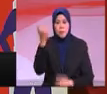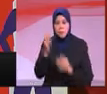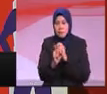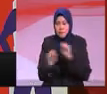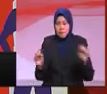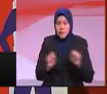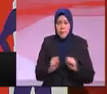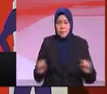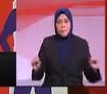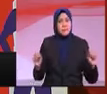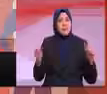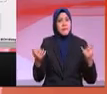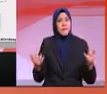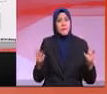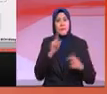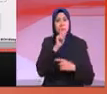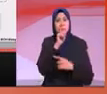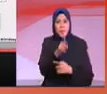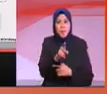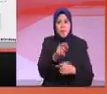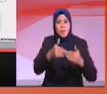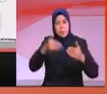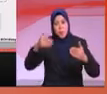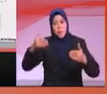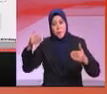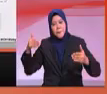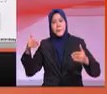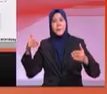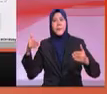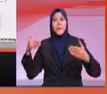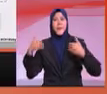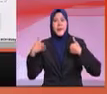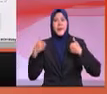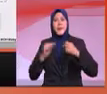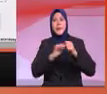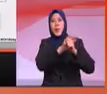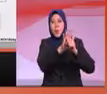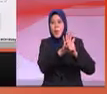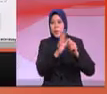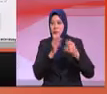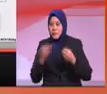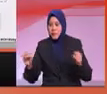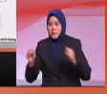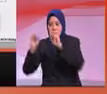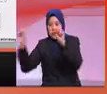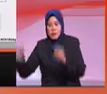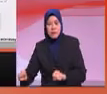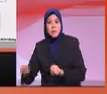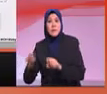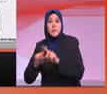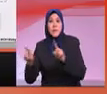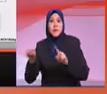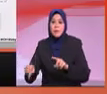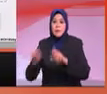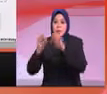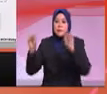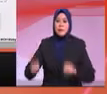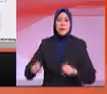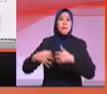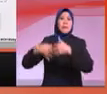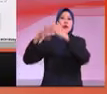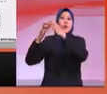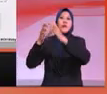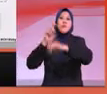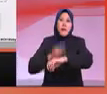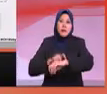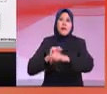kesiapsiagaan kita, iaitu sepatutnya sebelum lagi ada pandemik kita dah ada sistem, tapi sistem ni dibangunkan